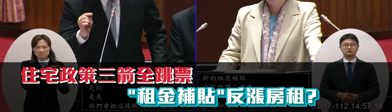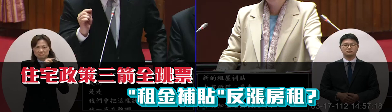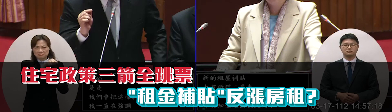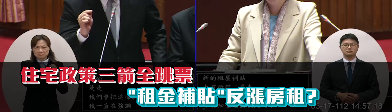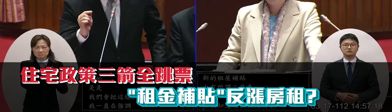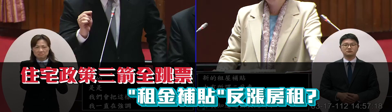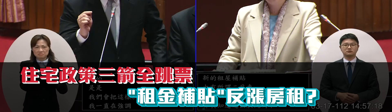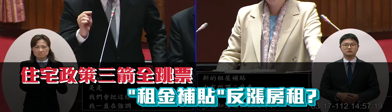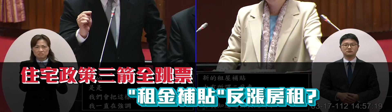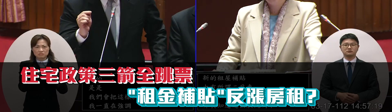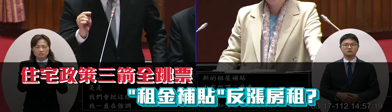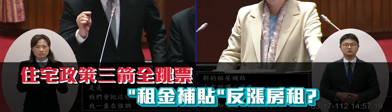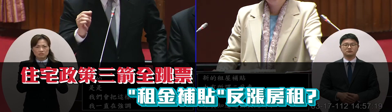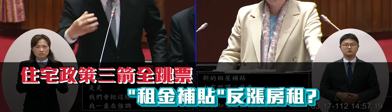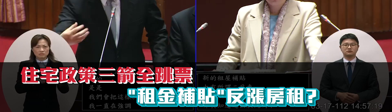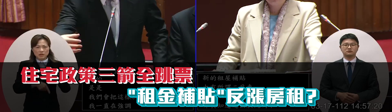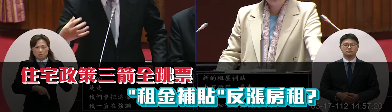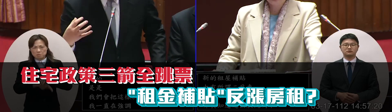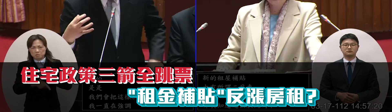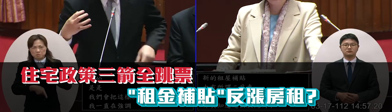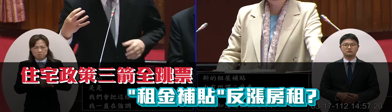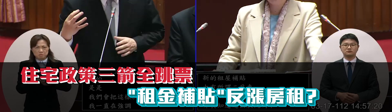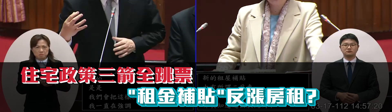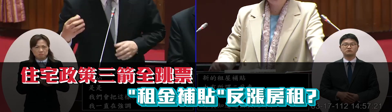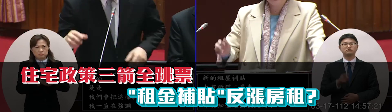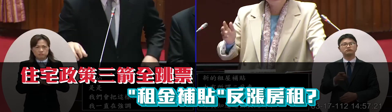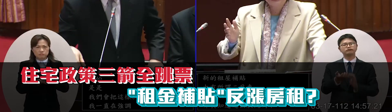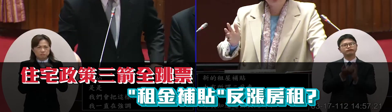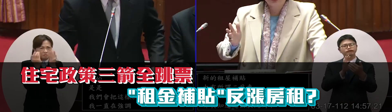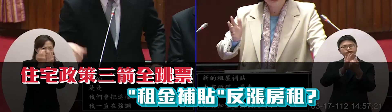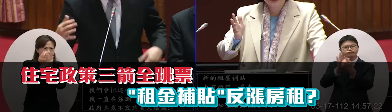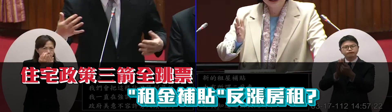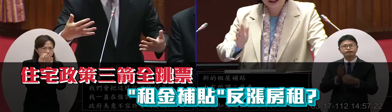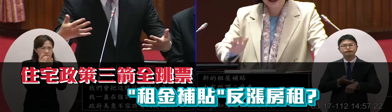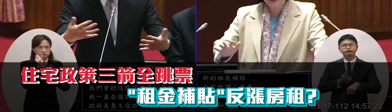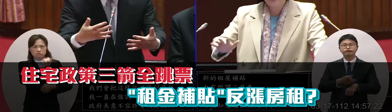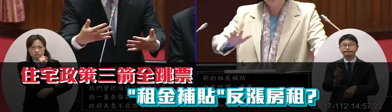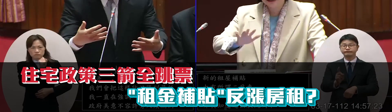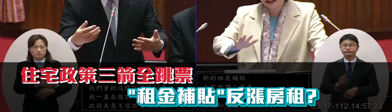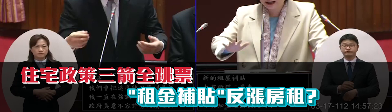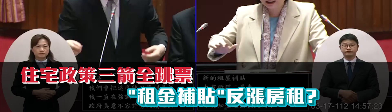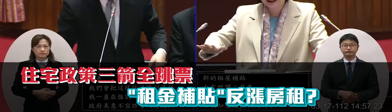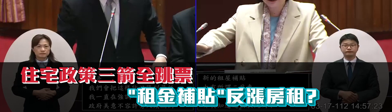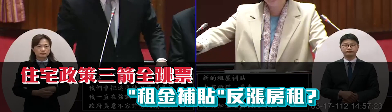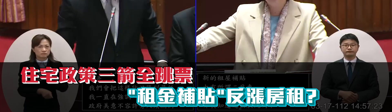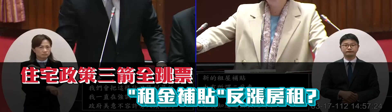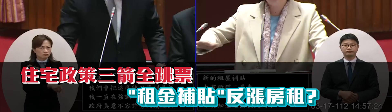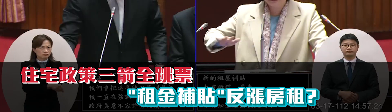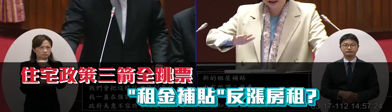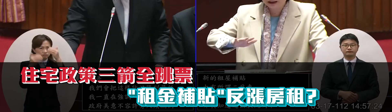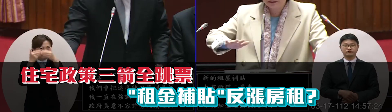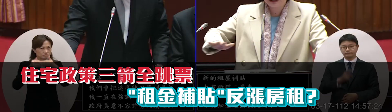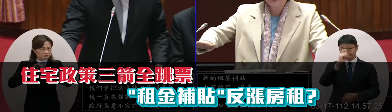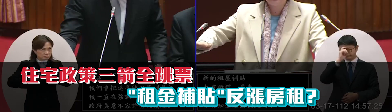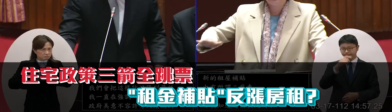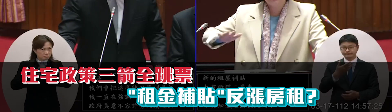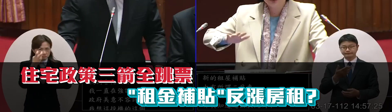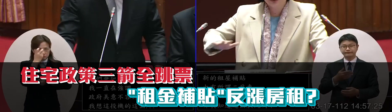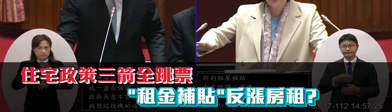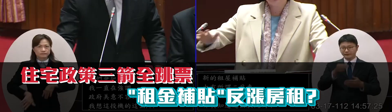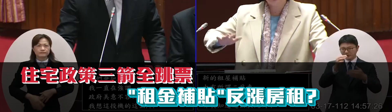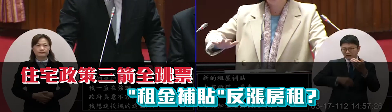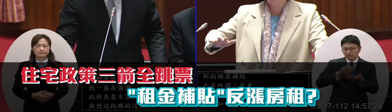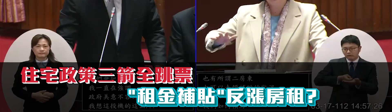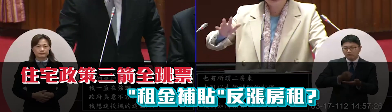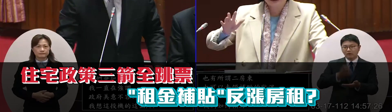个投机的这个他要 他如何预防？如果您刚刚说， 我们会去做最后的一个稽核， 让他更这个门槛低，